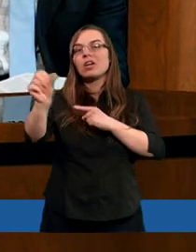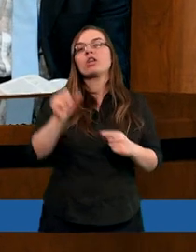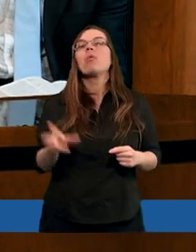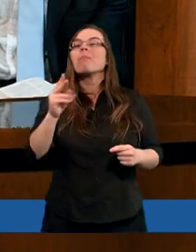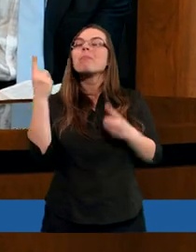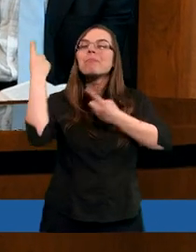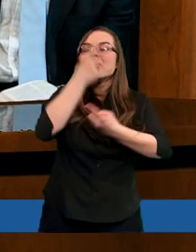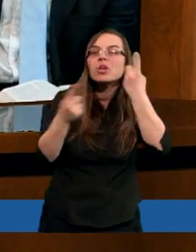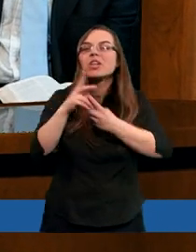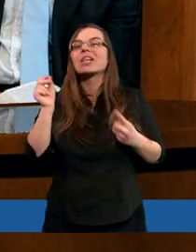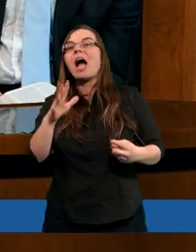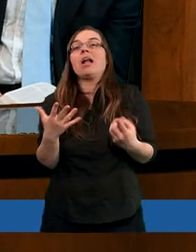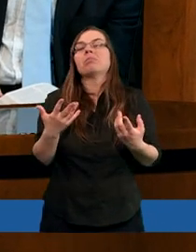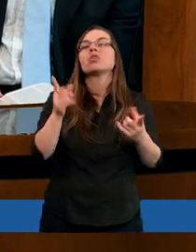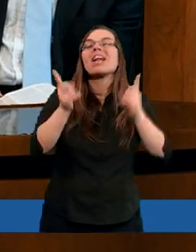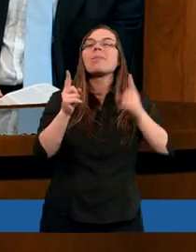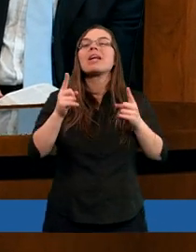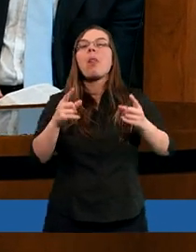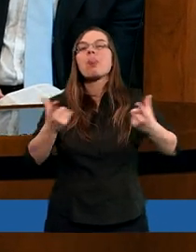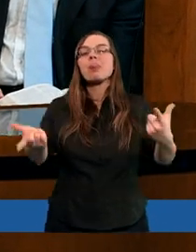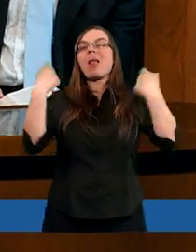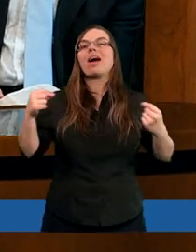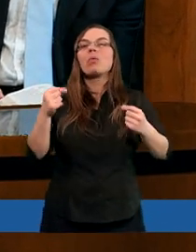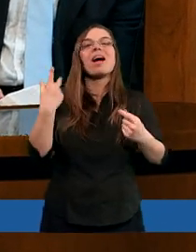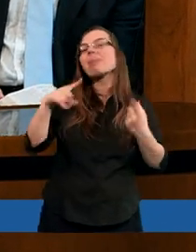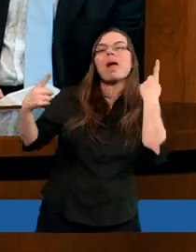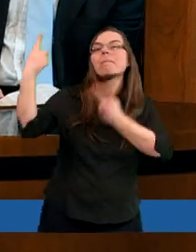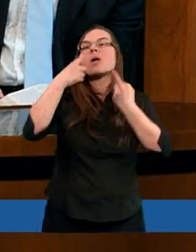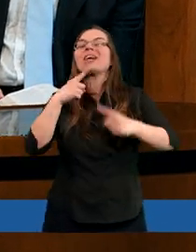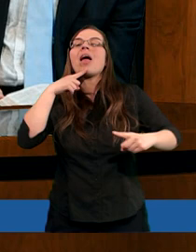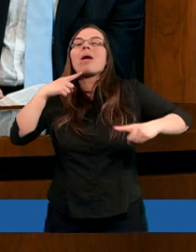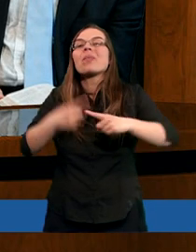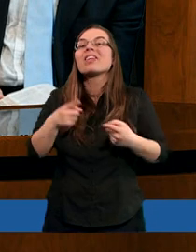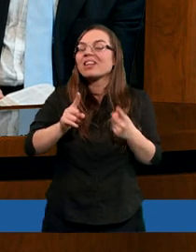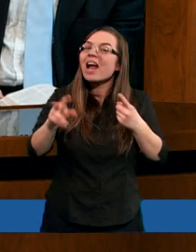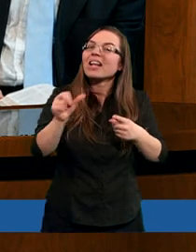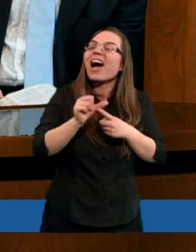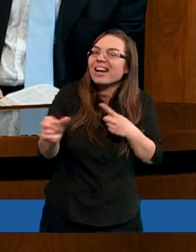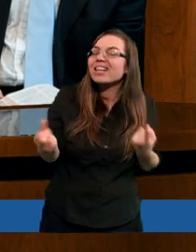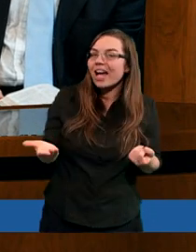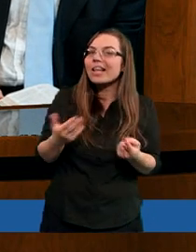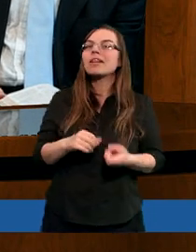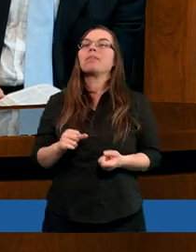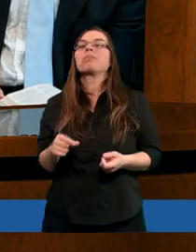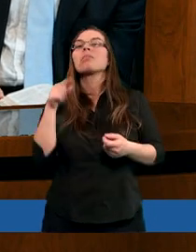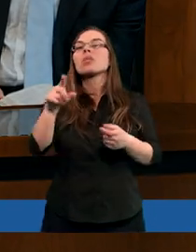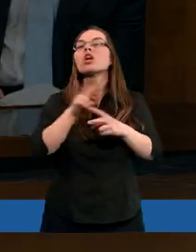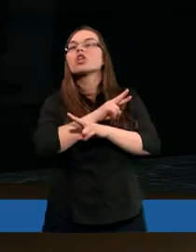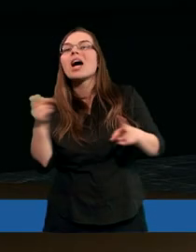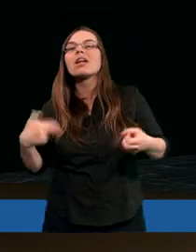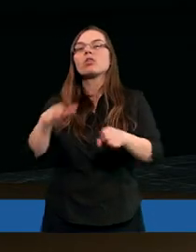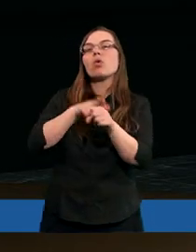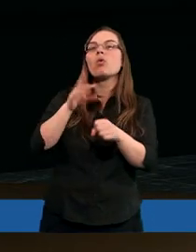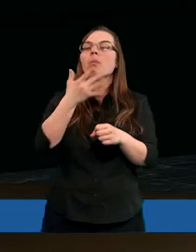myślimy, że spontaniczny, to nieraz tak jakby, ach, nieprzemyślane do końca słowa. Ja tutaj widzę taką rzecz, która